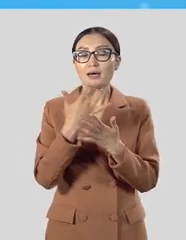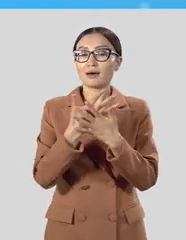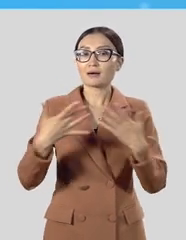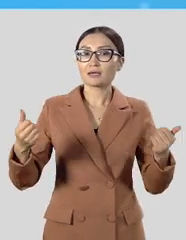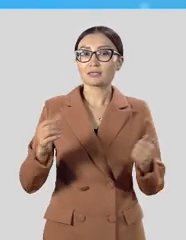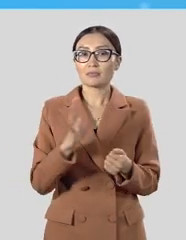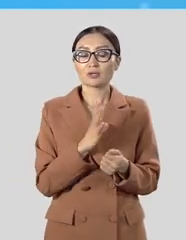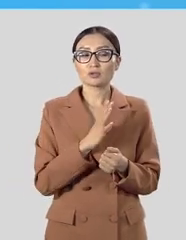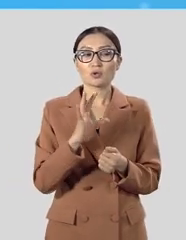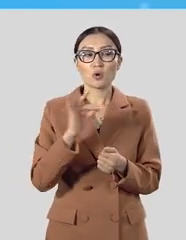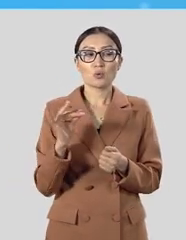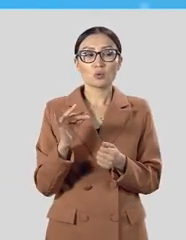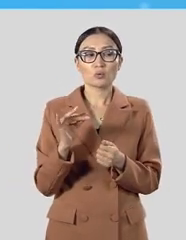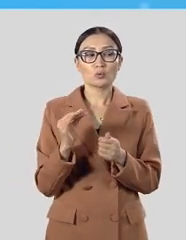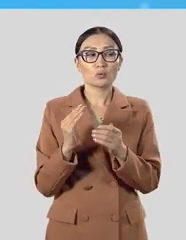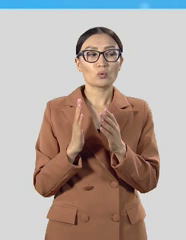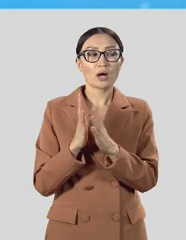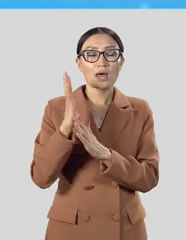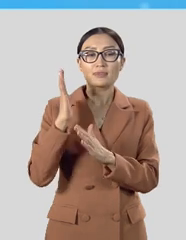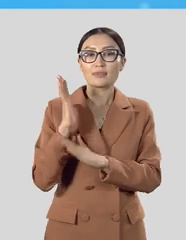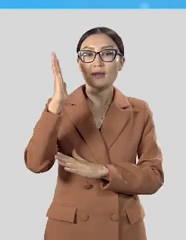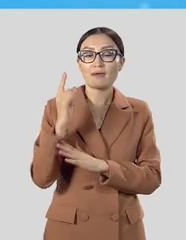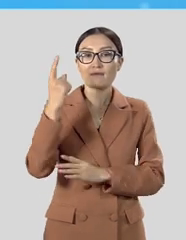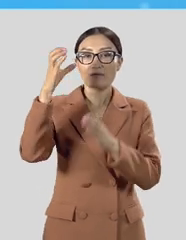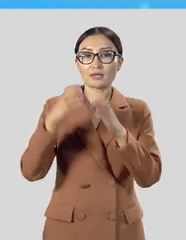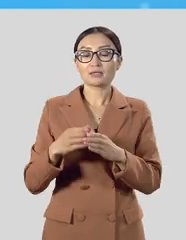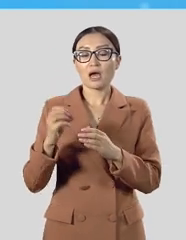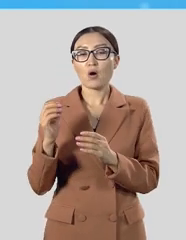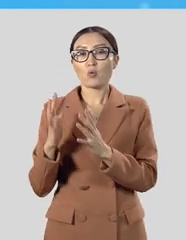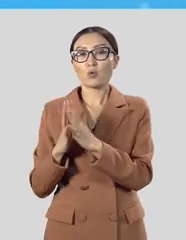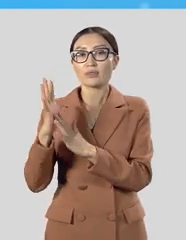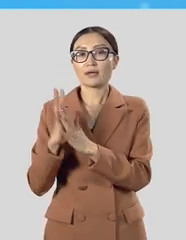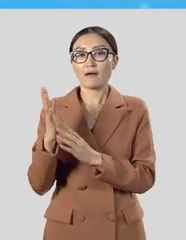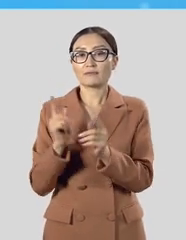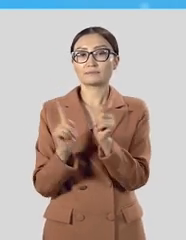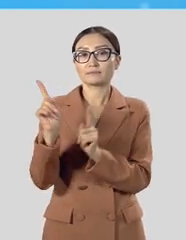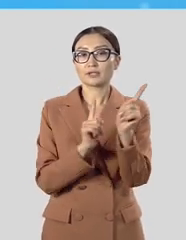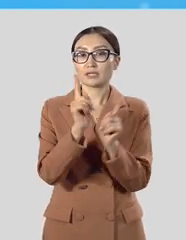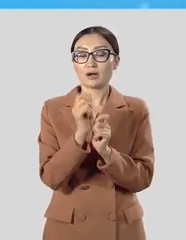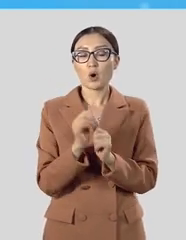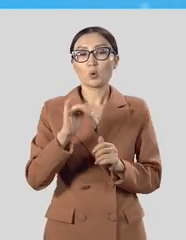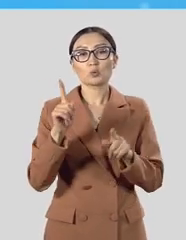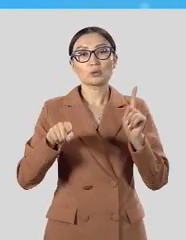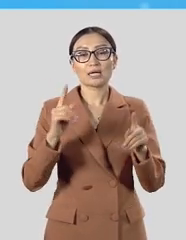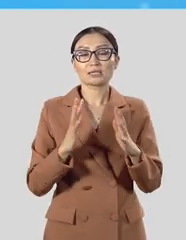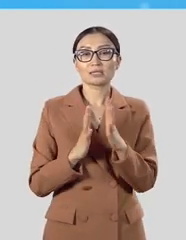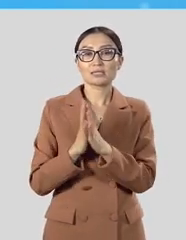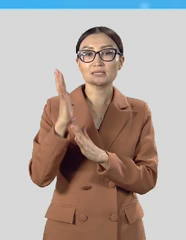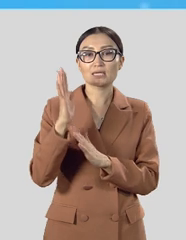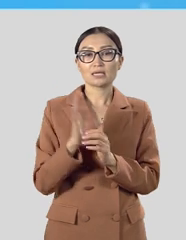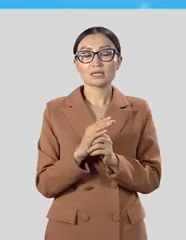У деревьев – одревесневшие, у трав – травянистые. У некоторых растений междоузлия